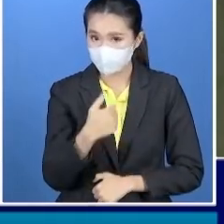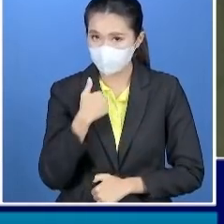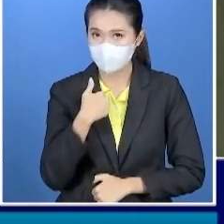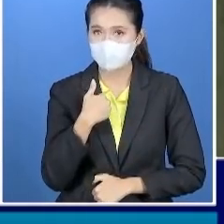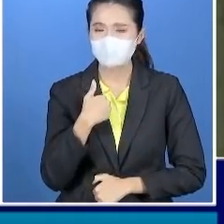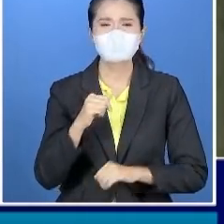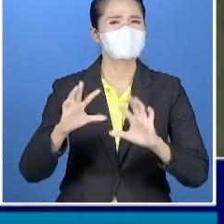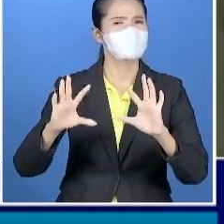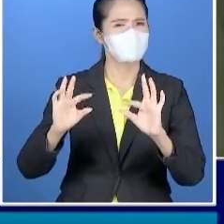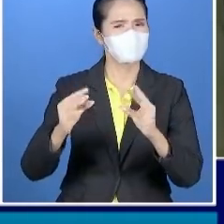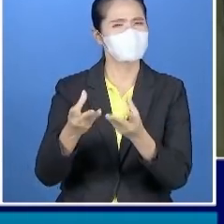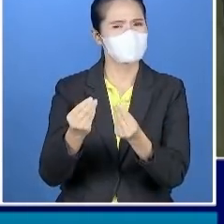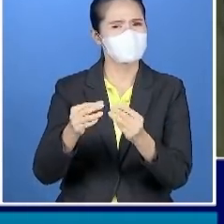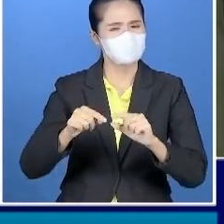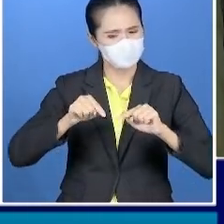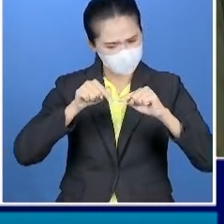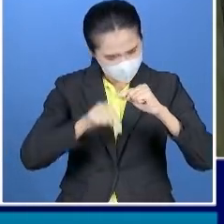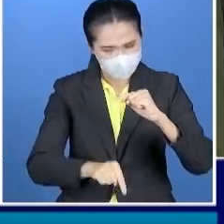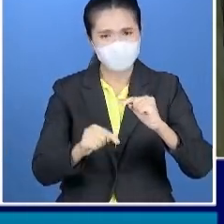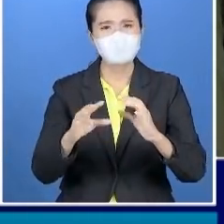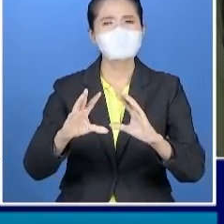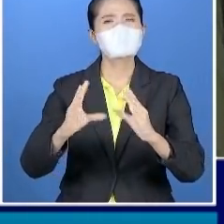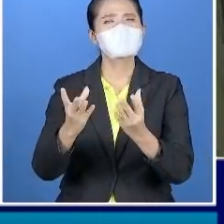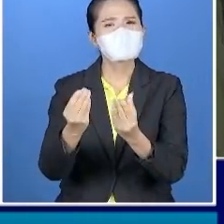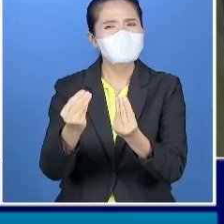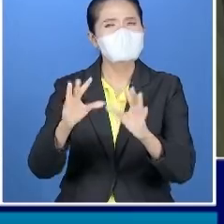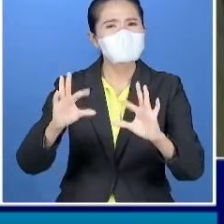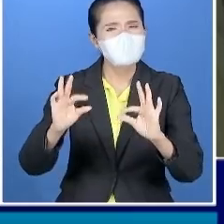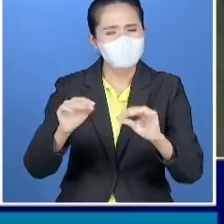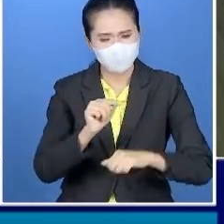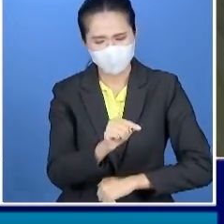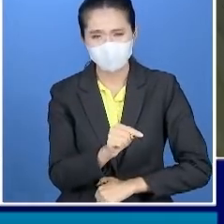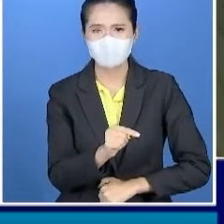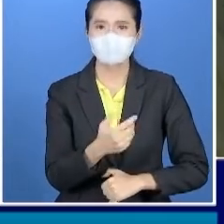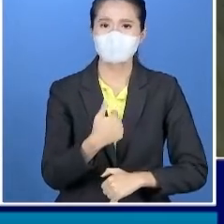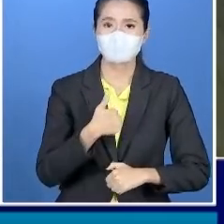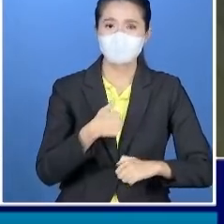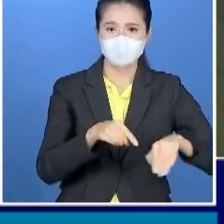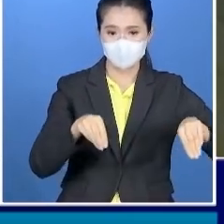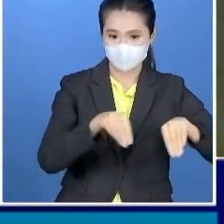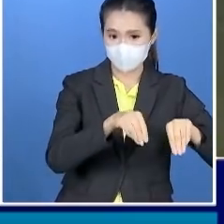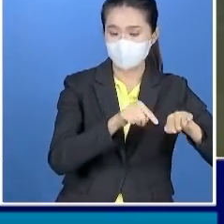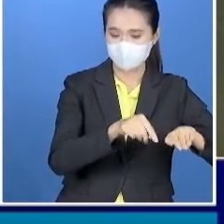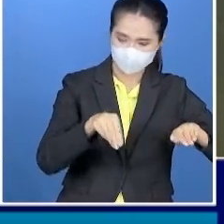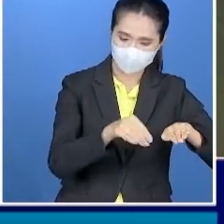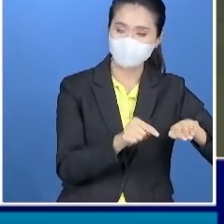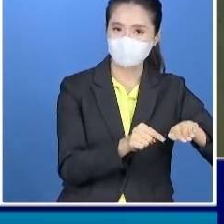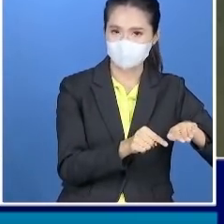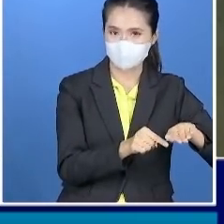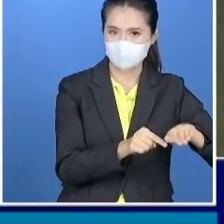นอะไร เป็นส่วนใหญ่โอ้โหถ้าลึกลงไปมันก็จะเป็นขี้เลนซะส่วนมาก มันก็ต้องเป็นพวกที่อยู่ริมฝั่ง ใช่